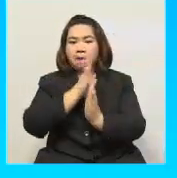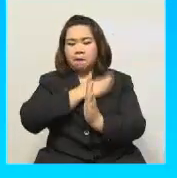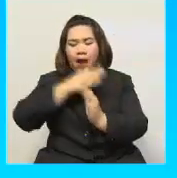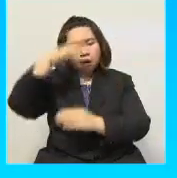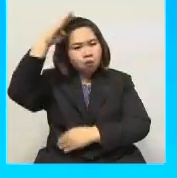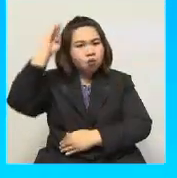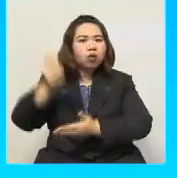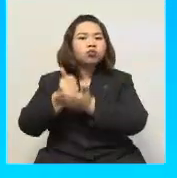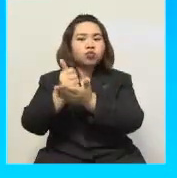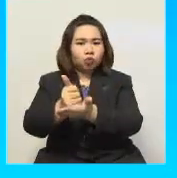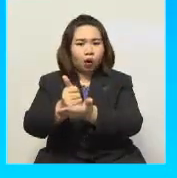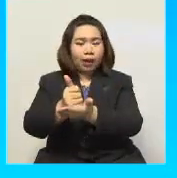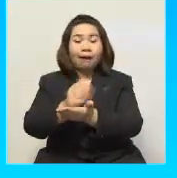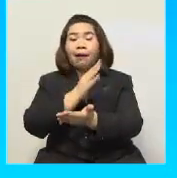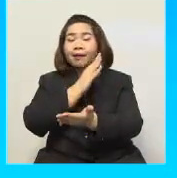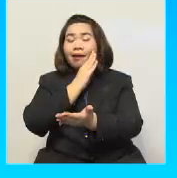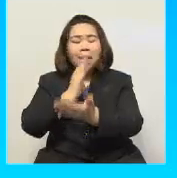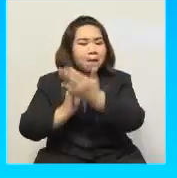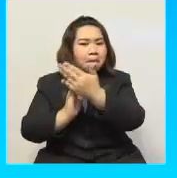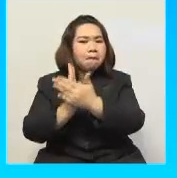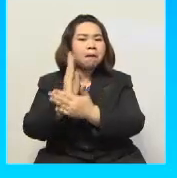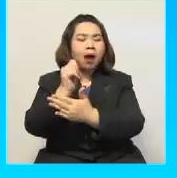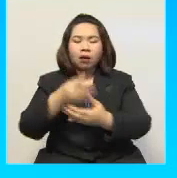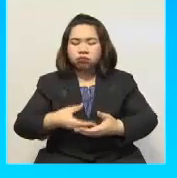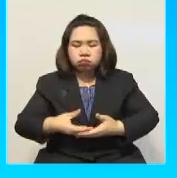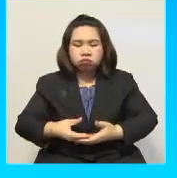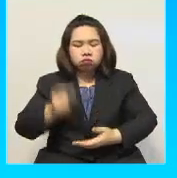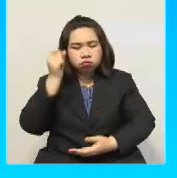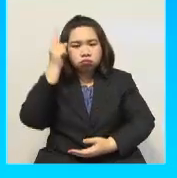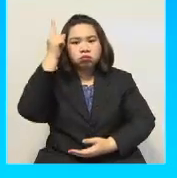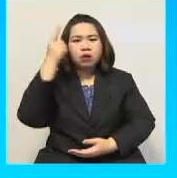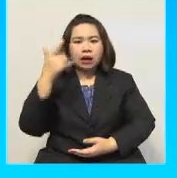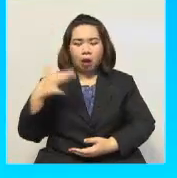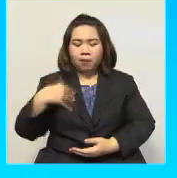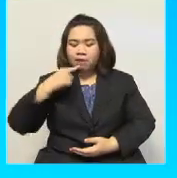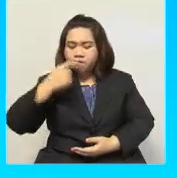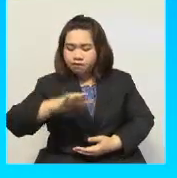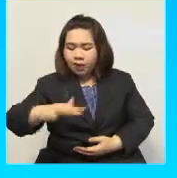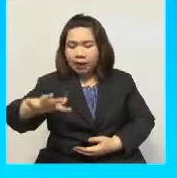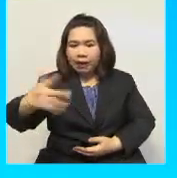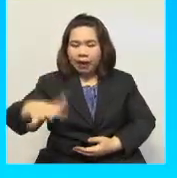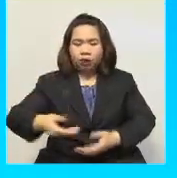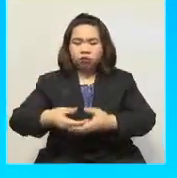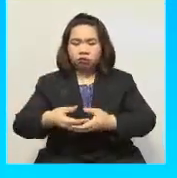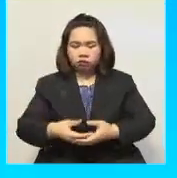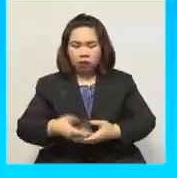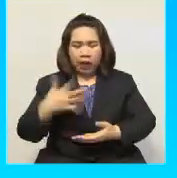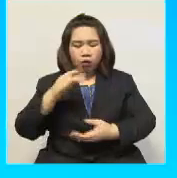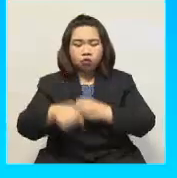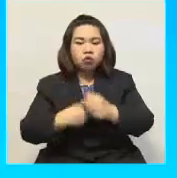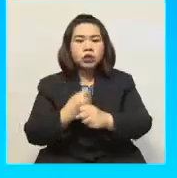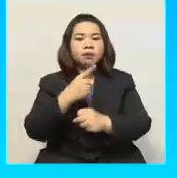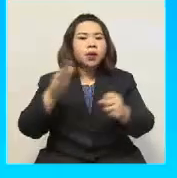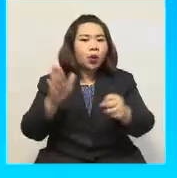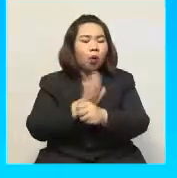าย์เมื่อสำเร็จเป็นพระอรหันต์แล้วได้จำพรรษาอยู่ใต้สะดือทะเลโดยในรอบ1ปีก็จะขึ้นมาโปรดสัตว์บนโล